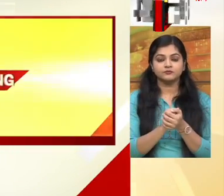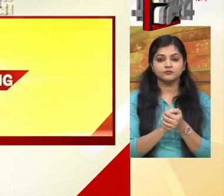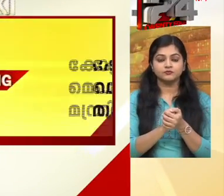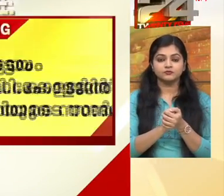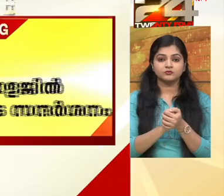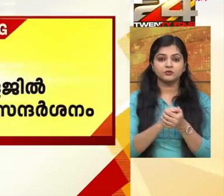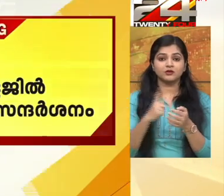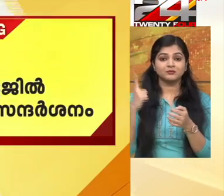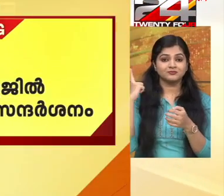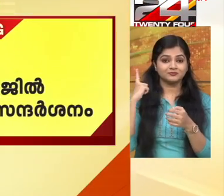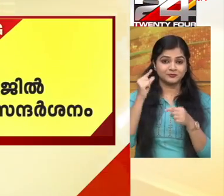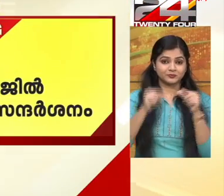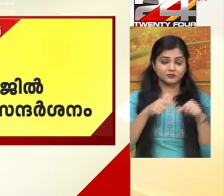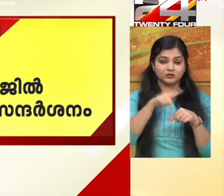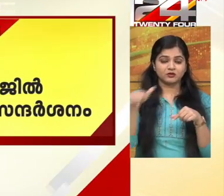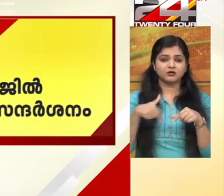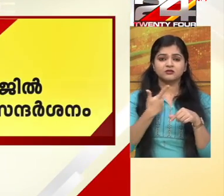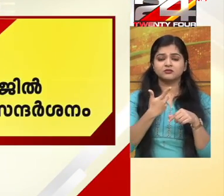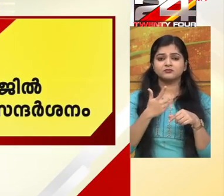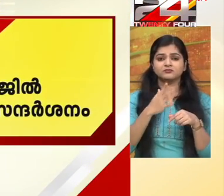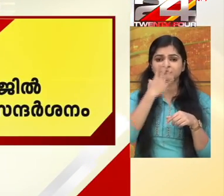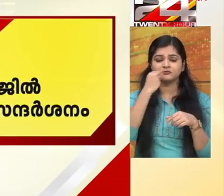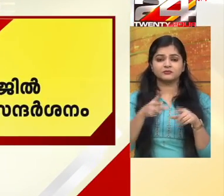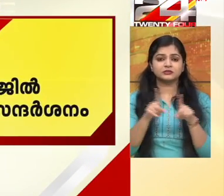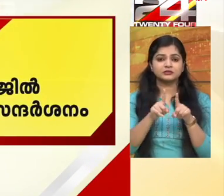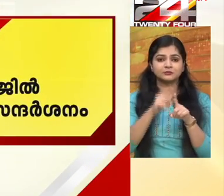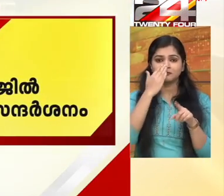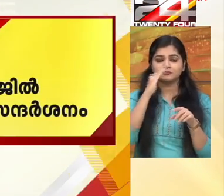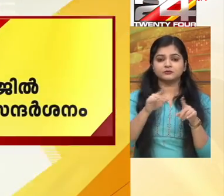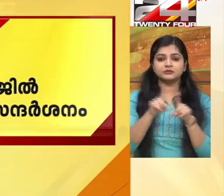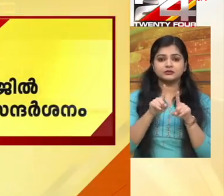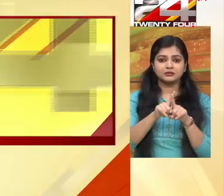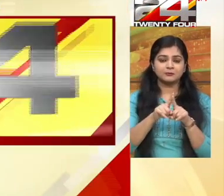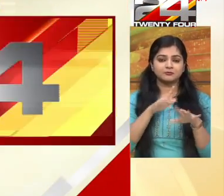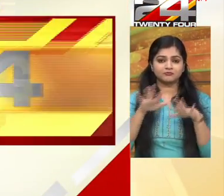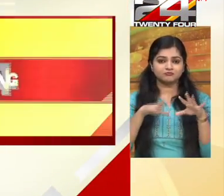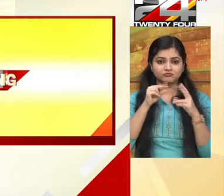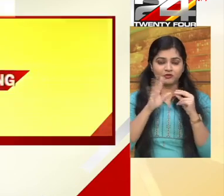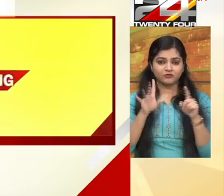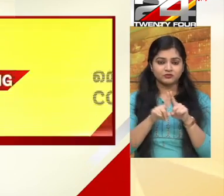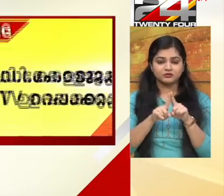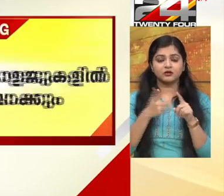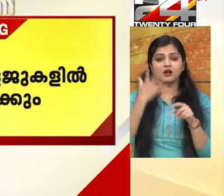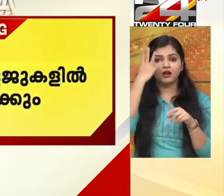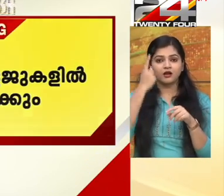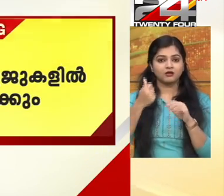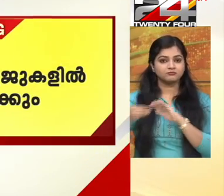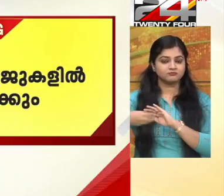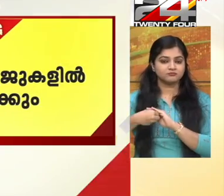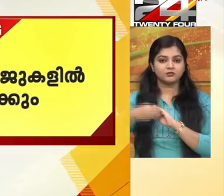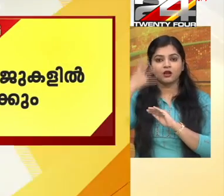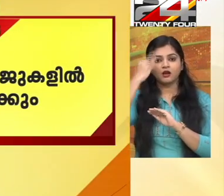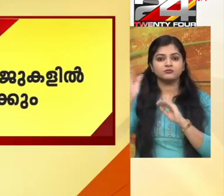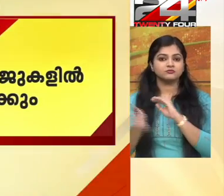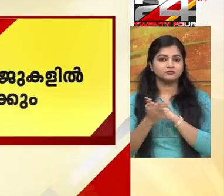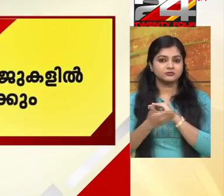സെക്യൂരിറ്റിക്കാർക്കെതിരെ വ്യാപകമായിട്ടുള്ള പരാതികൾ, വളരെ മോശമായ പെരുമാറ്റം, കൂടാതെ ഇവരുടെ ഈ പങ്ക് പല വിഷയങ്ങളിലും ഈ പൈസ കൊടുത്തും രാത്രിയൊക്കെ ആളുകളെ കയറ്റുന്നതായിട്ടുള്ള പരാതികളൊക്കെ നേരത്തെ